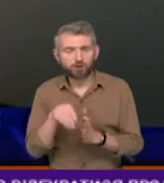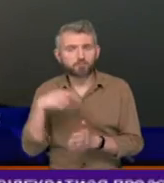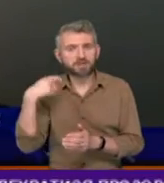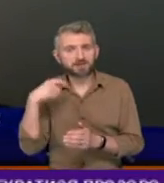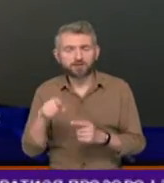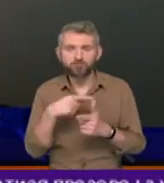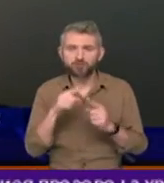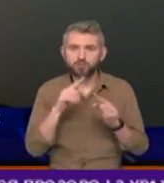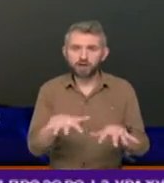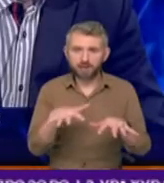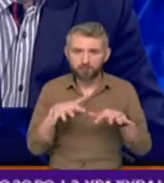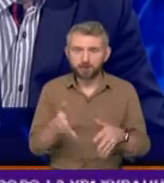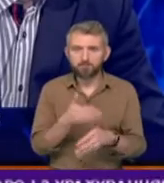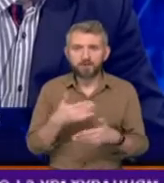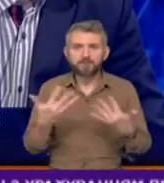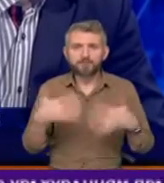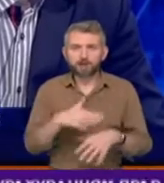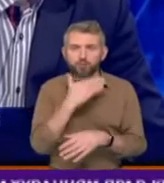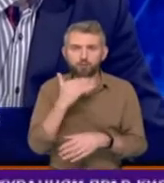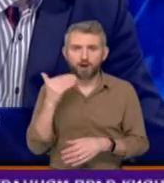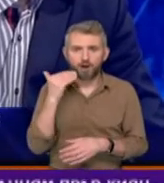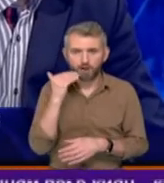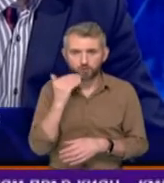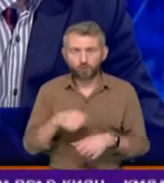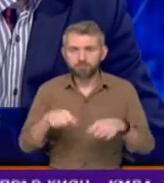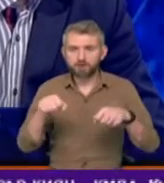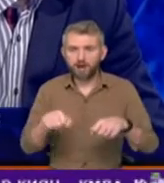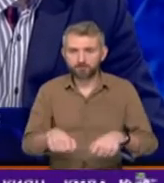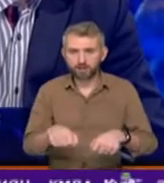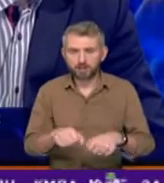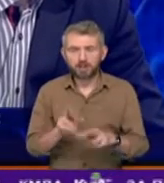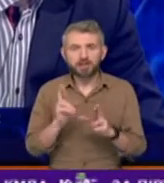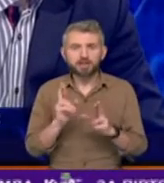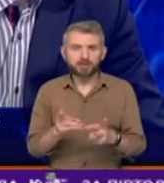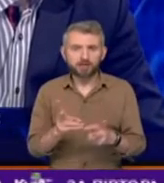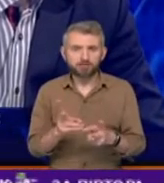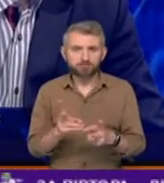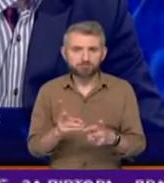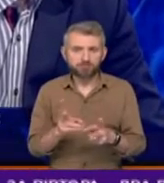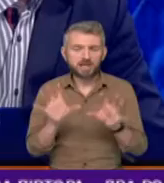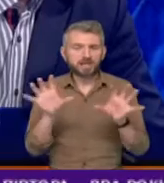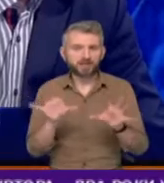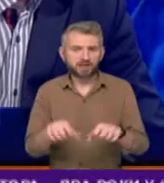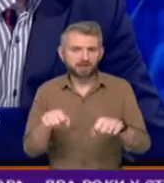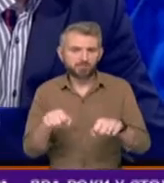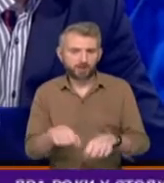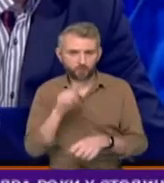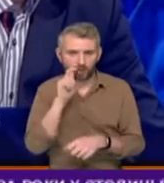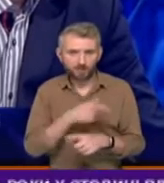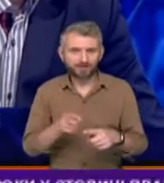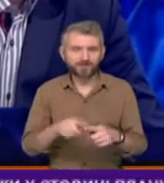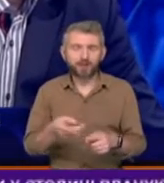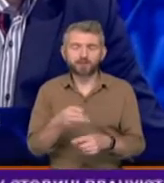чи парламента, ми втратимо багато прав, як легітимних прав українських. Це для